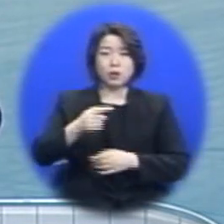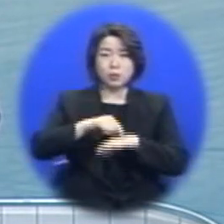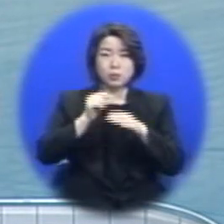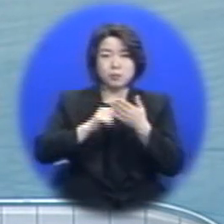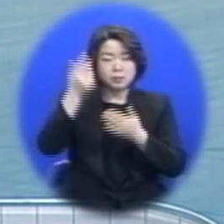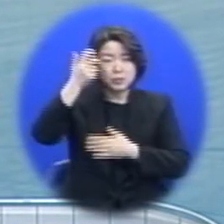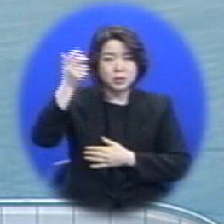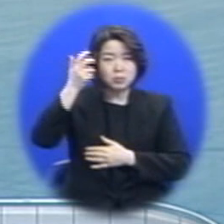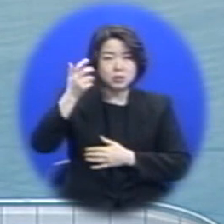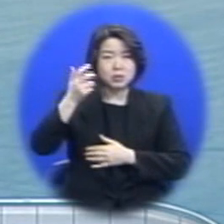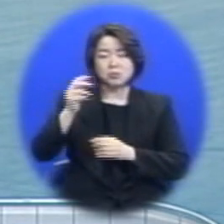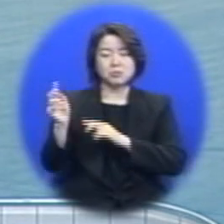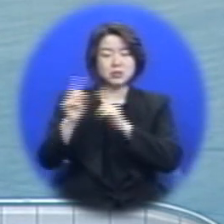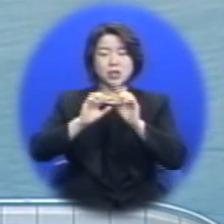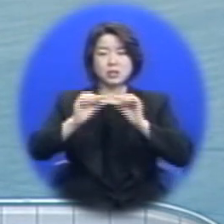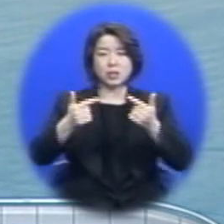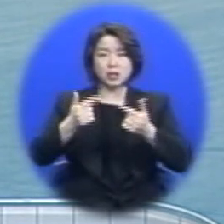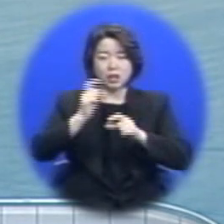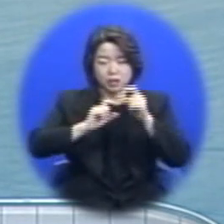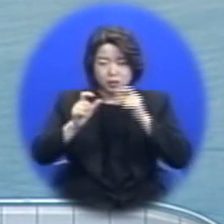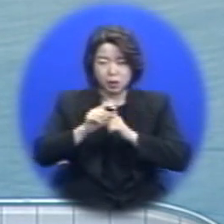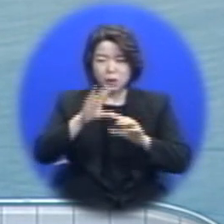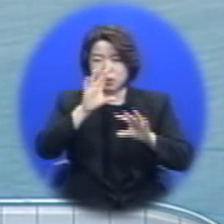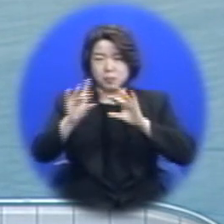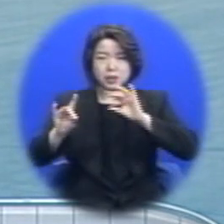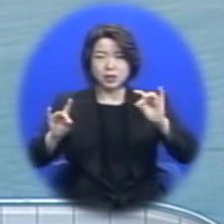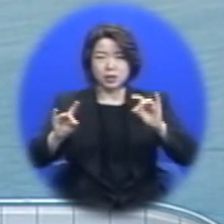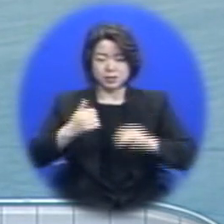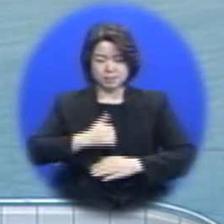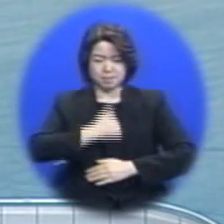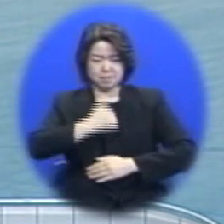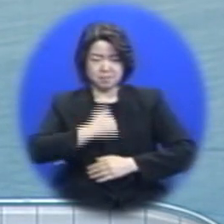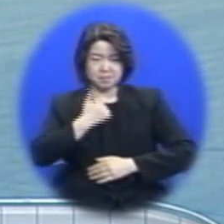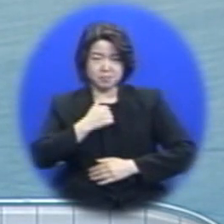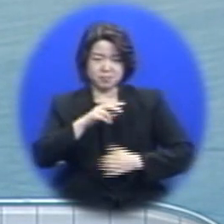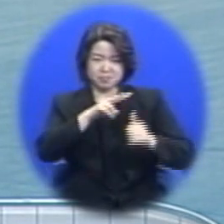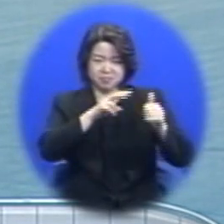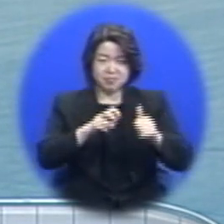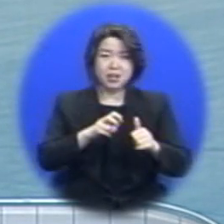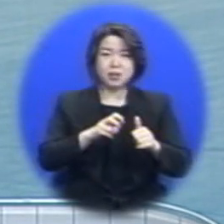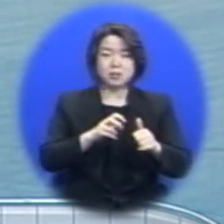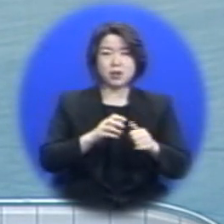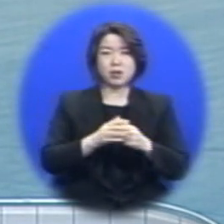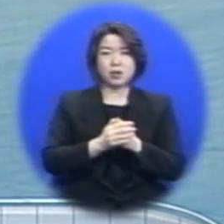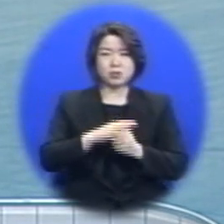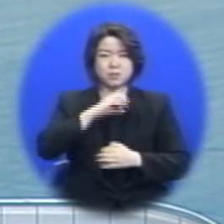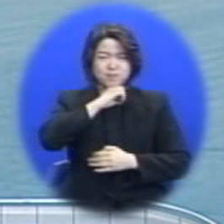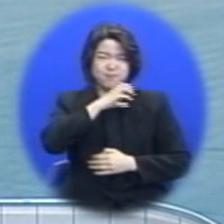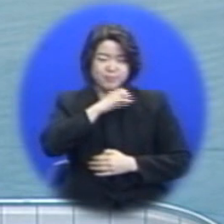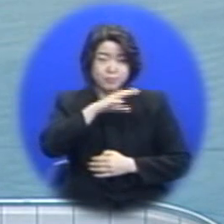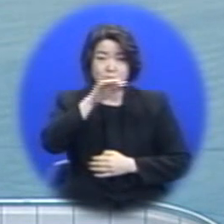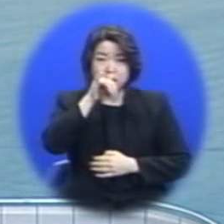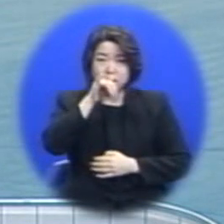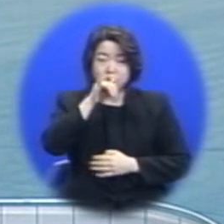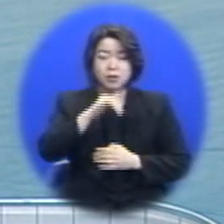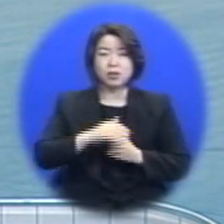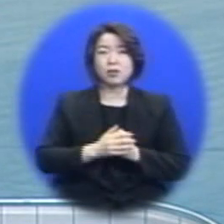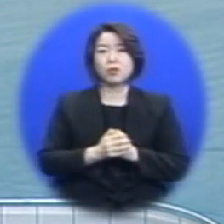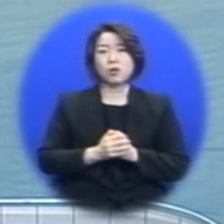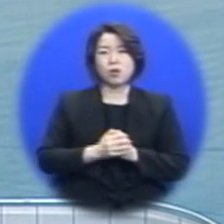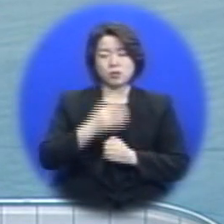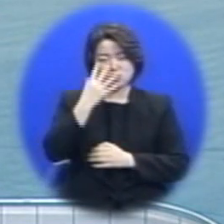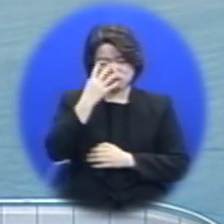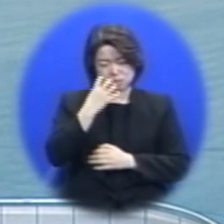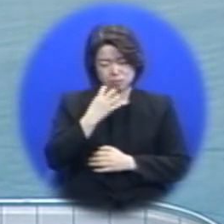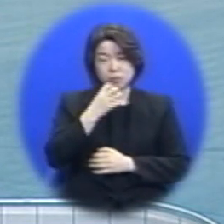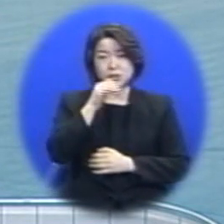점점 메말라집니다. 짜증나고 원망하고 불만되고 그리고